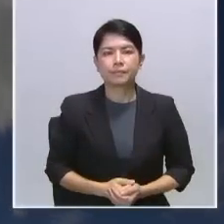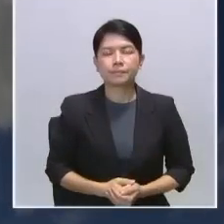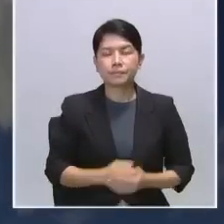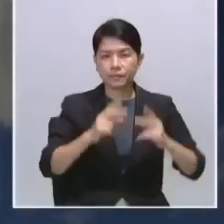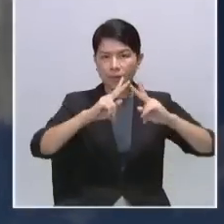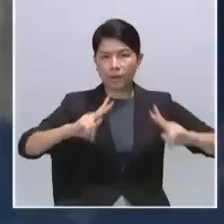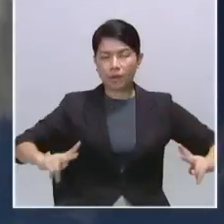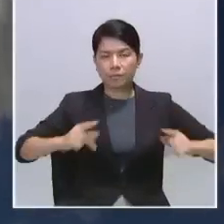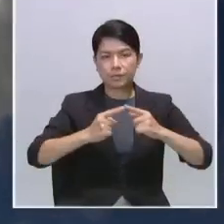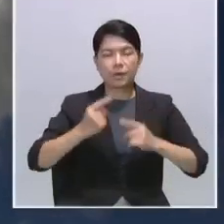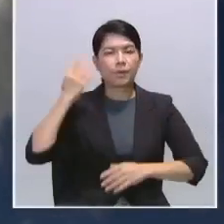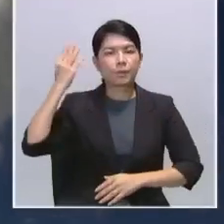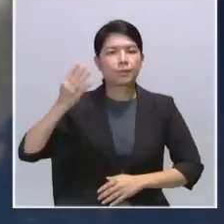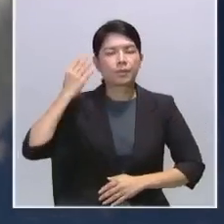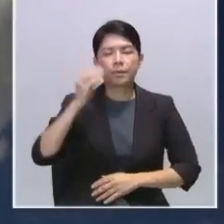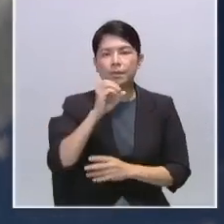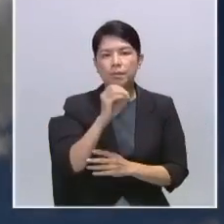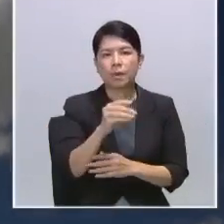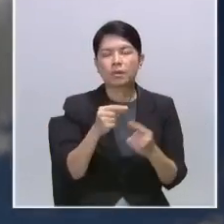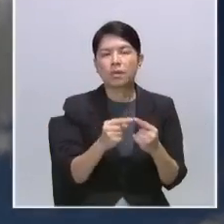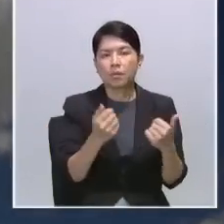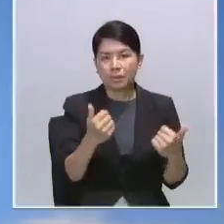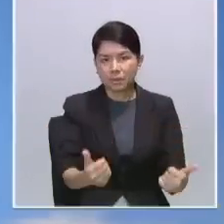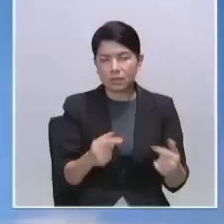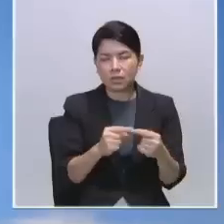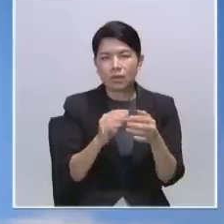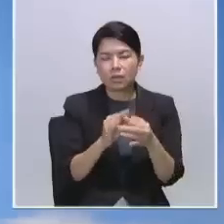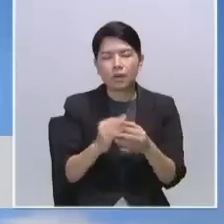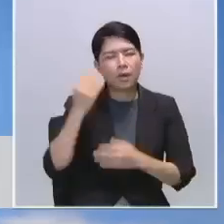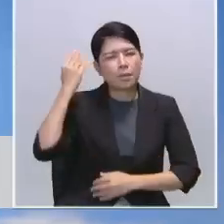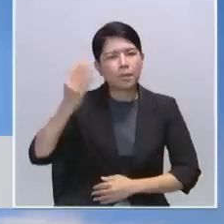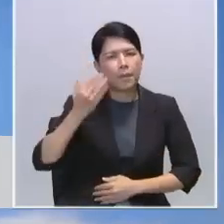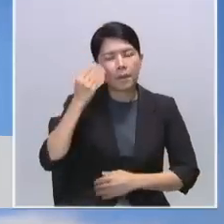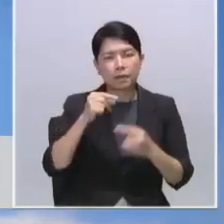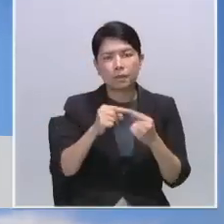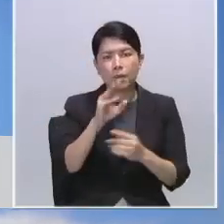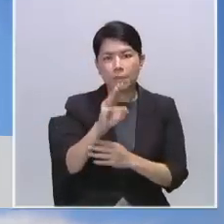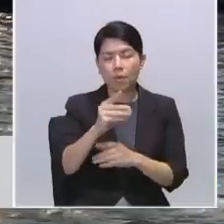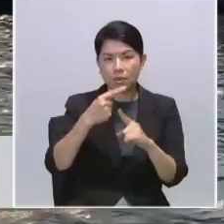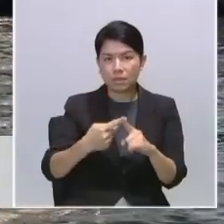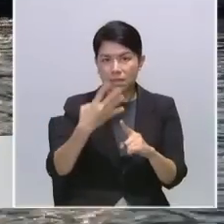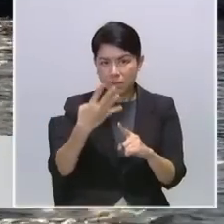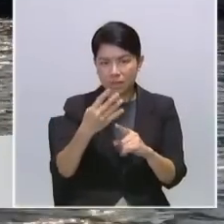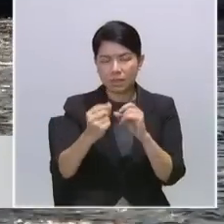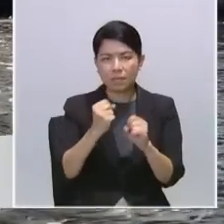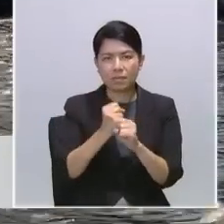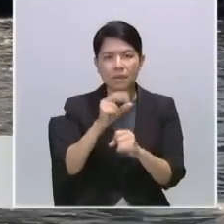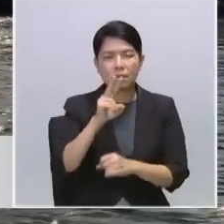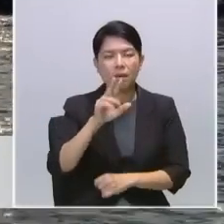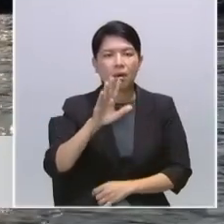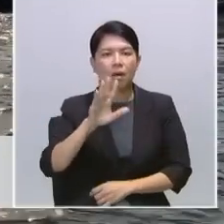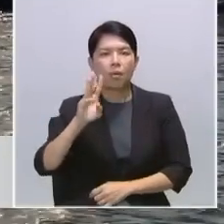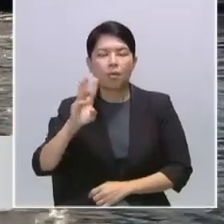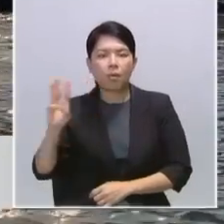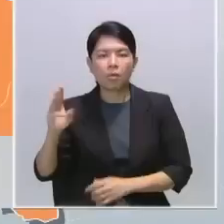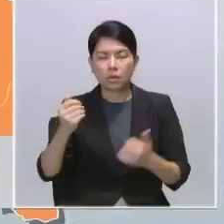กรมอุตุนิยมวิทยารายงานนะครับสภาพอากาศประจำวันนี้6เมษายน2566ทุกภาคทั่วไท